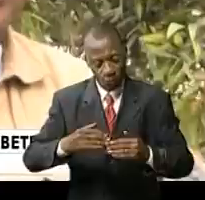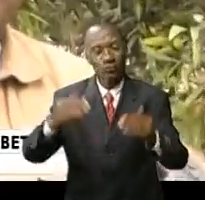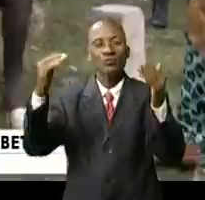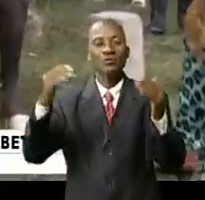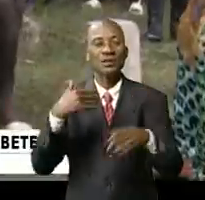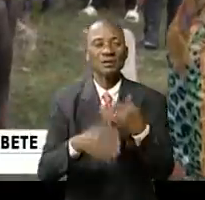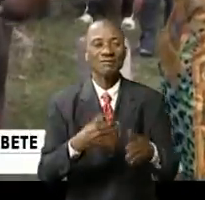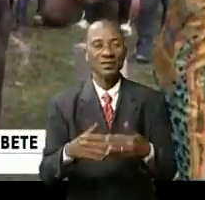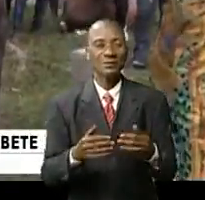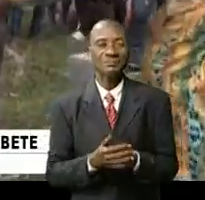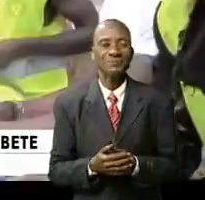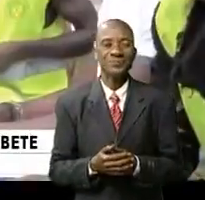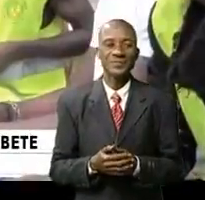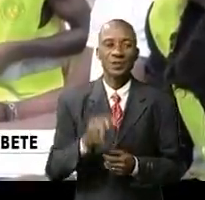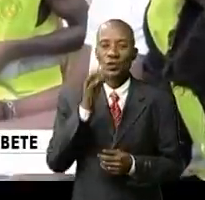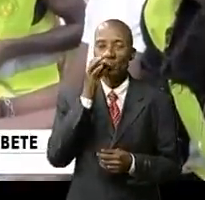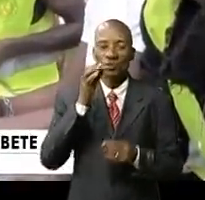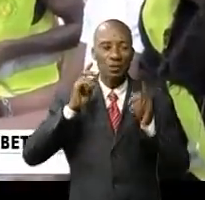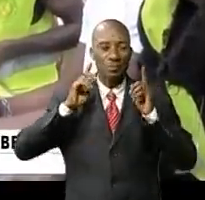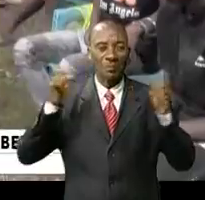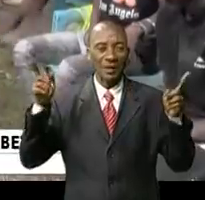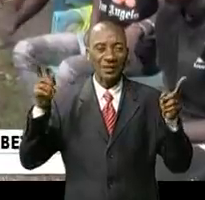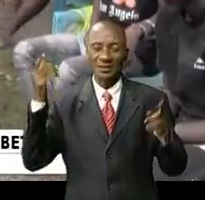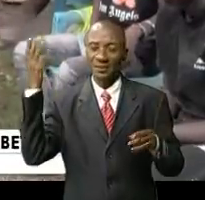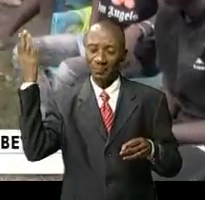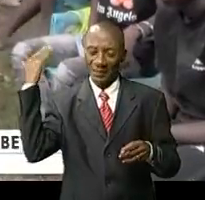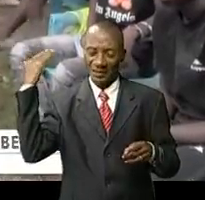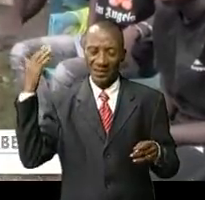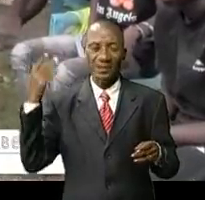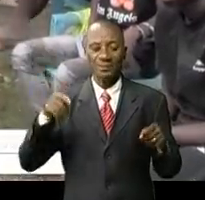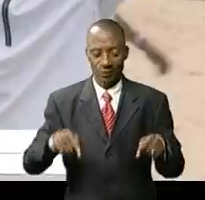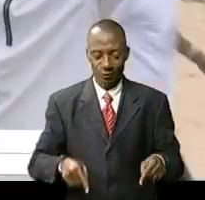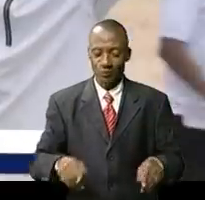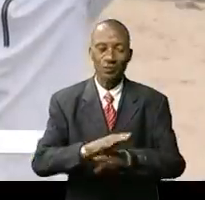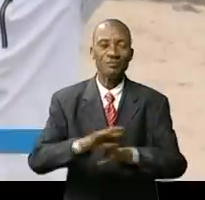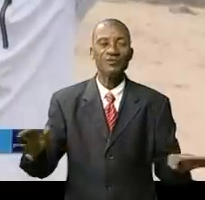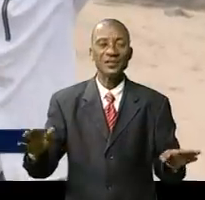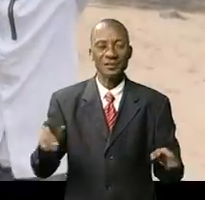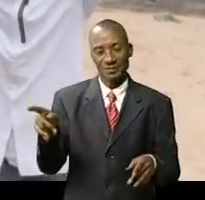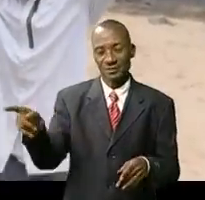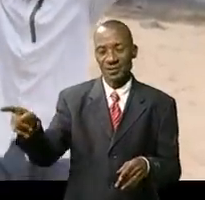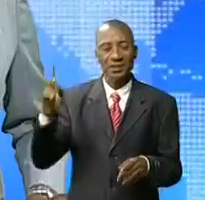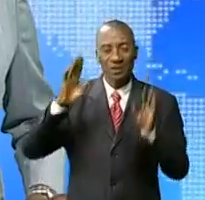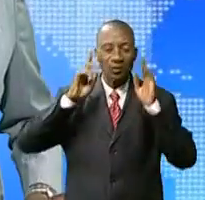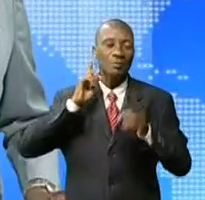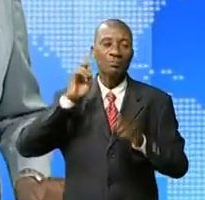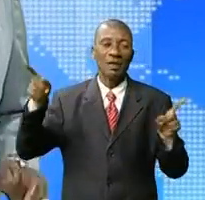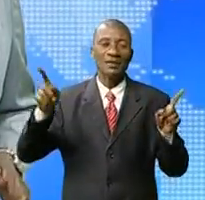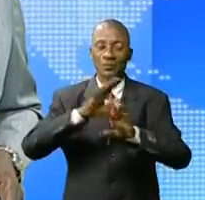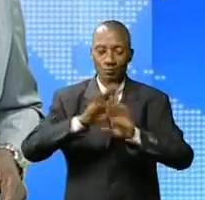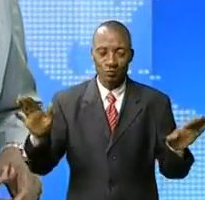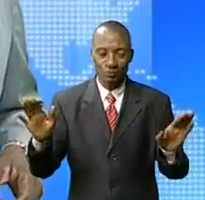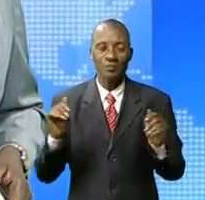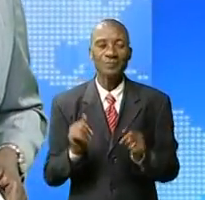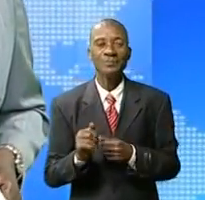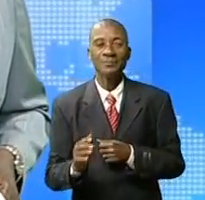ville de Kinshasa. Kulouna, Bombé, ça c'était hier. Aujourd'hui, le regard est tourné vers un avenir plus sobre.